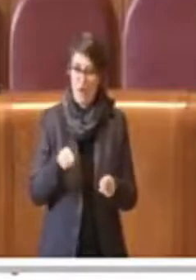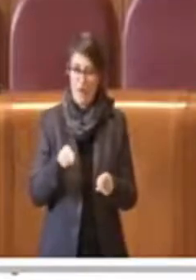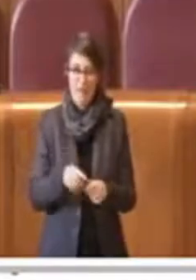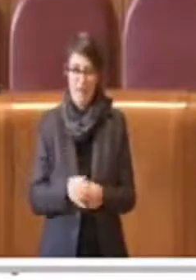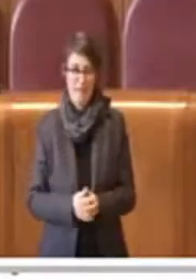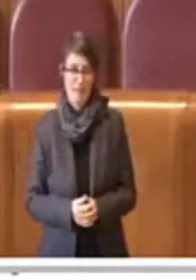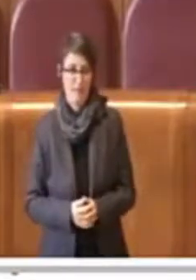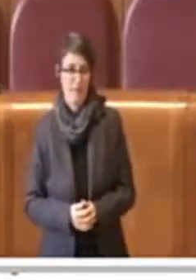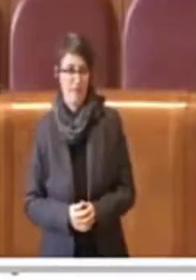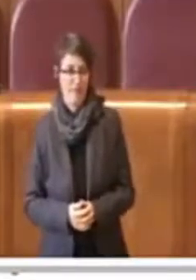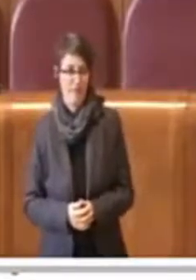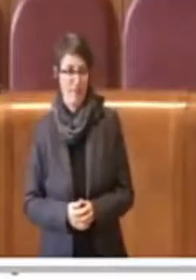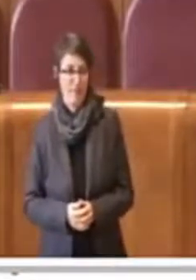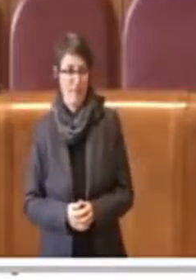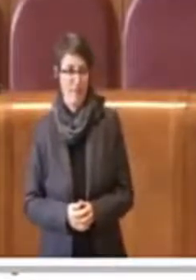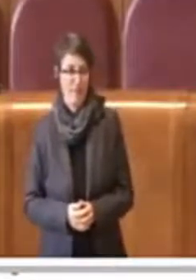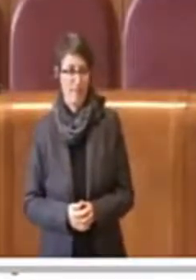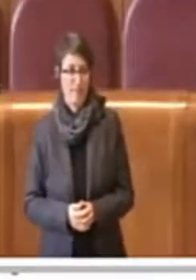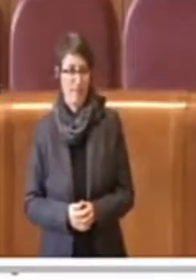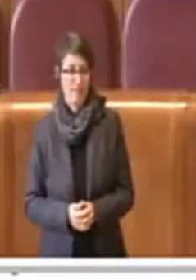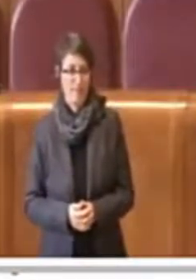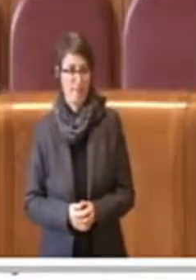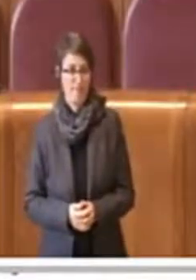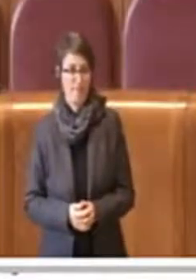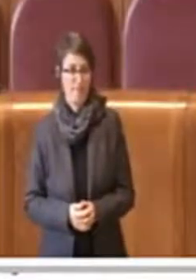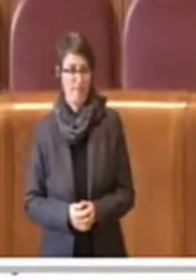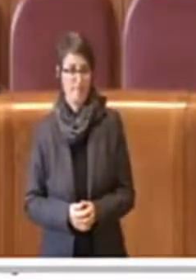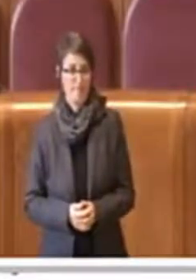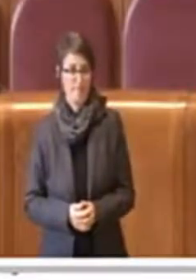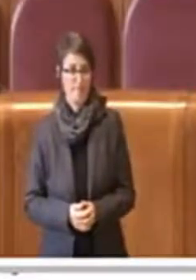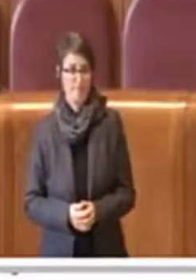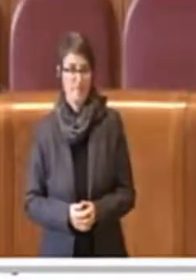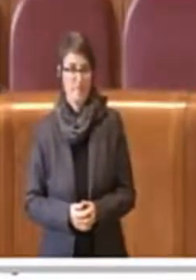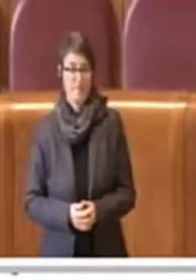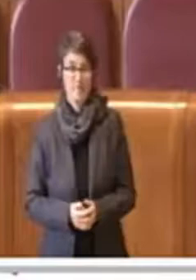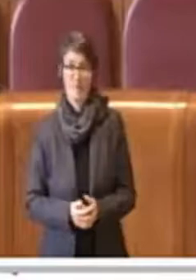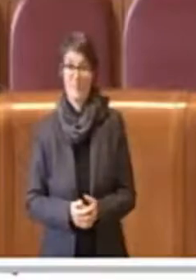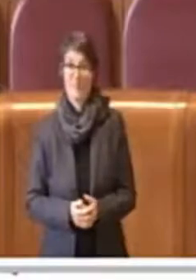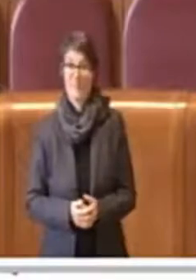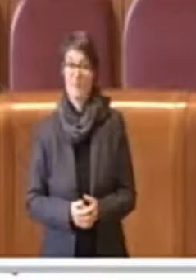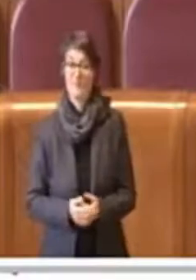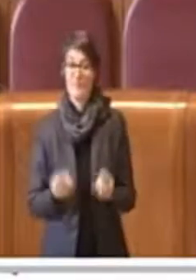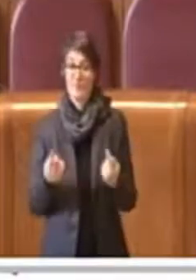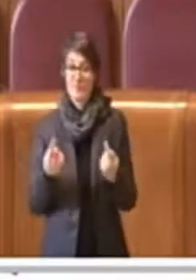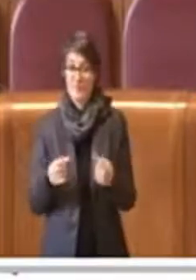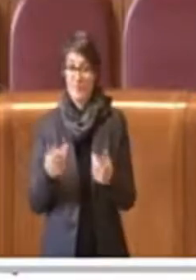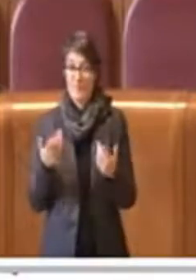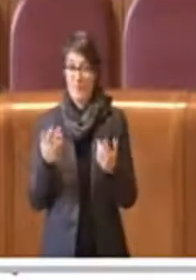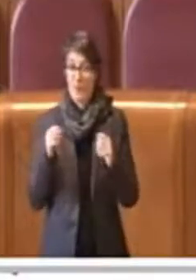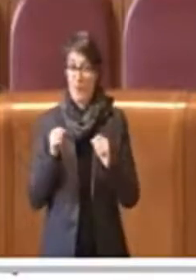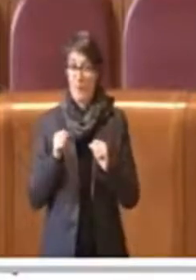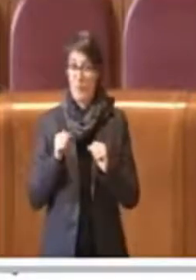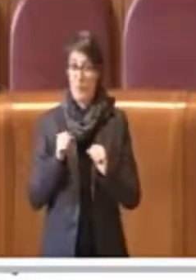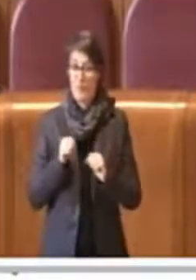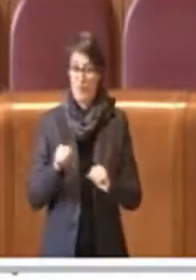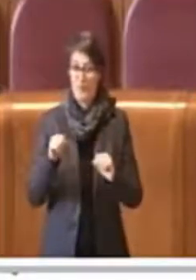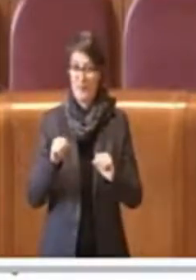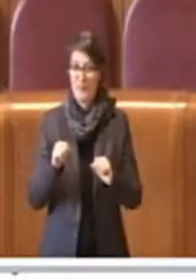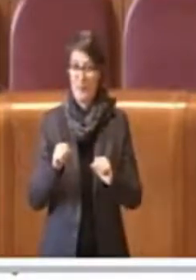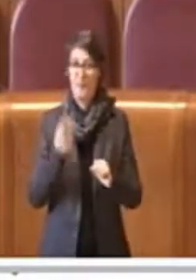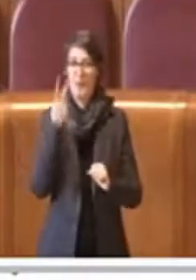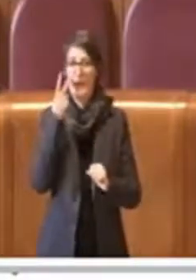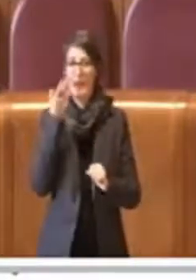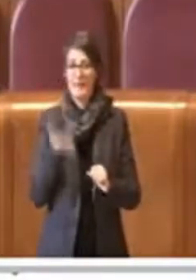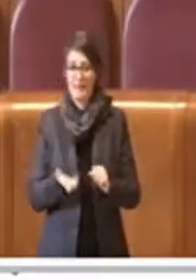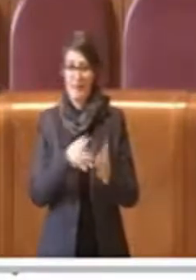bambini. Una realtà che è resa possibile, come è ben specificato nel testo